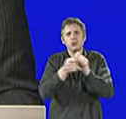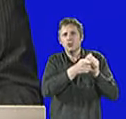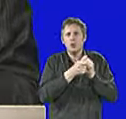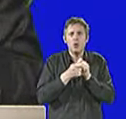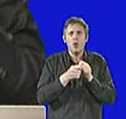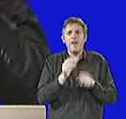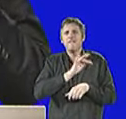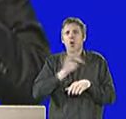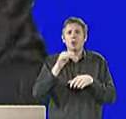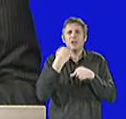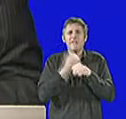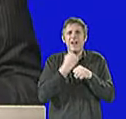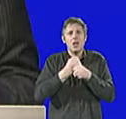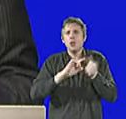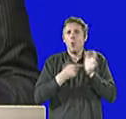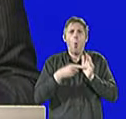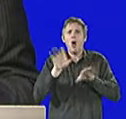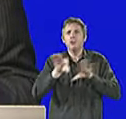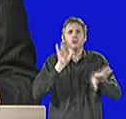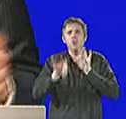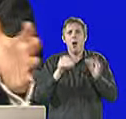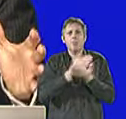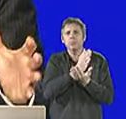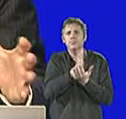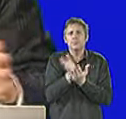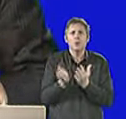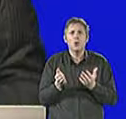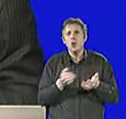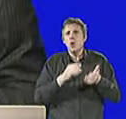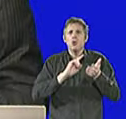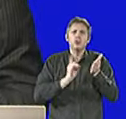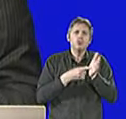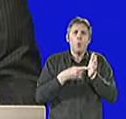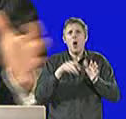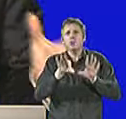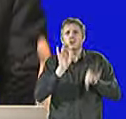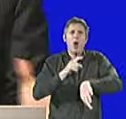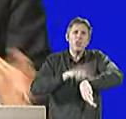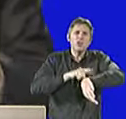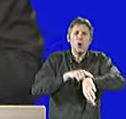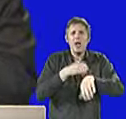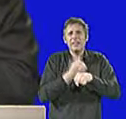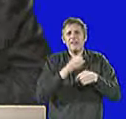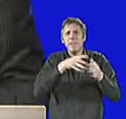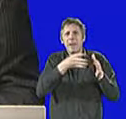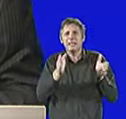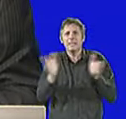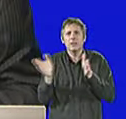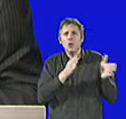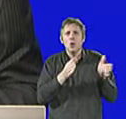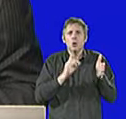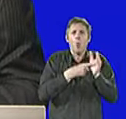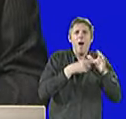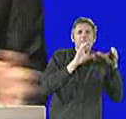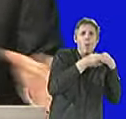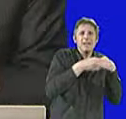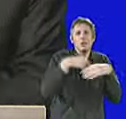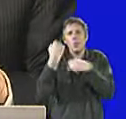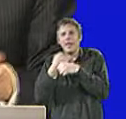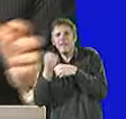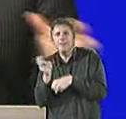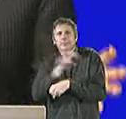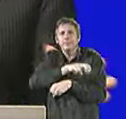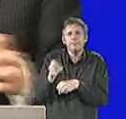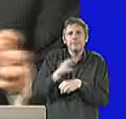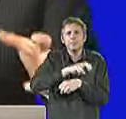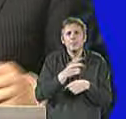aspire à avoir la liberté du choix, libre choix des horaires, libre choix entre travail et formation, libre choix